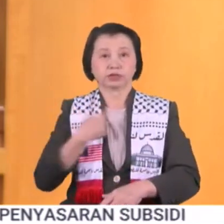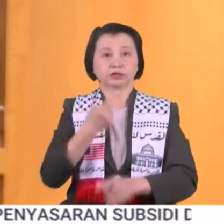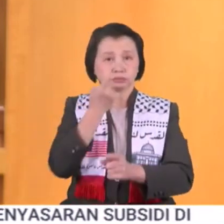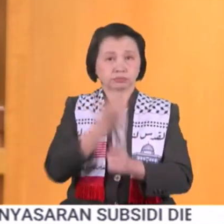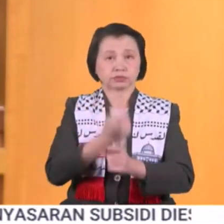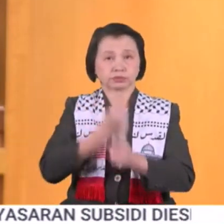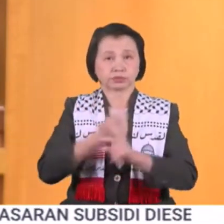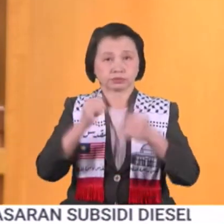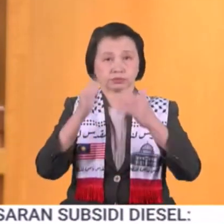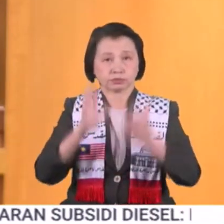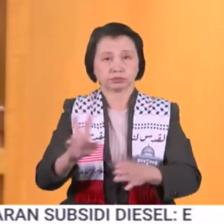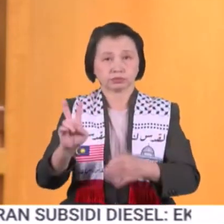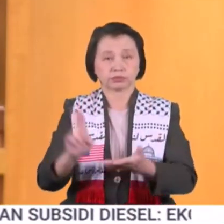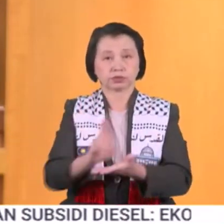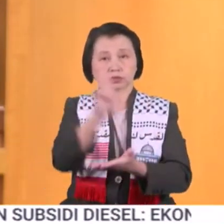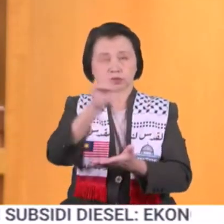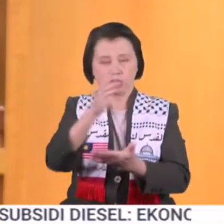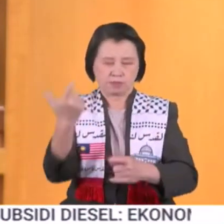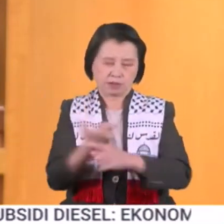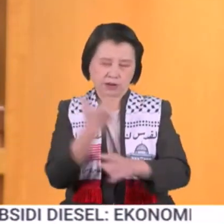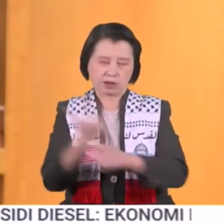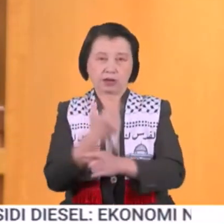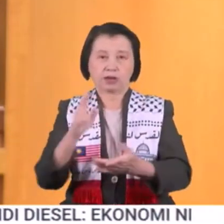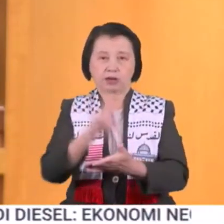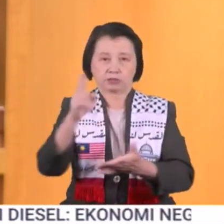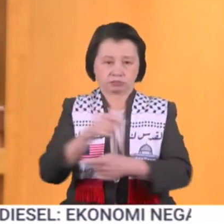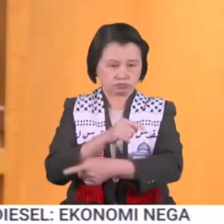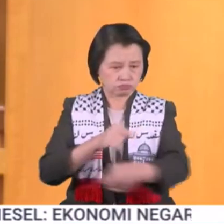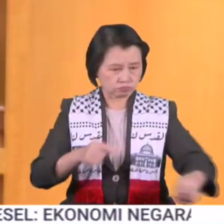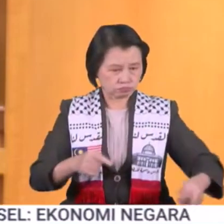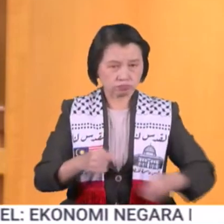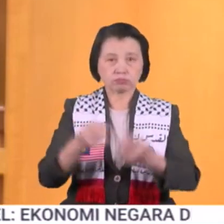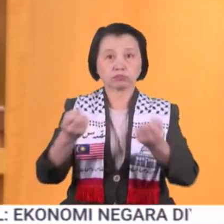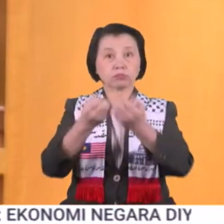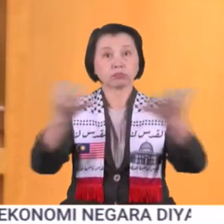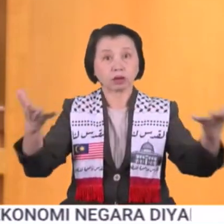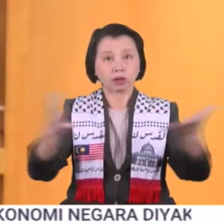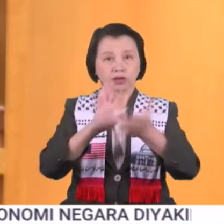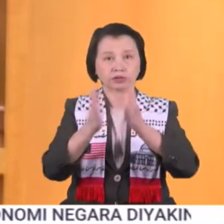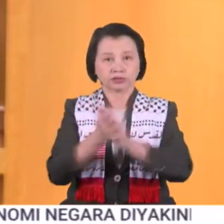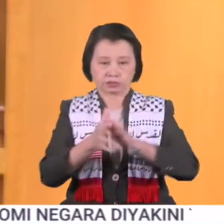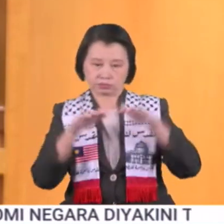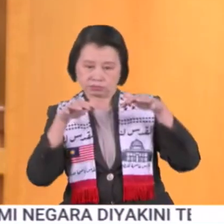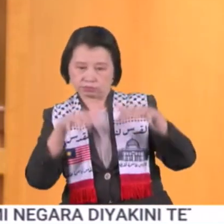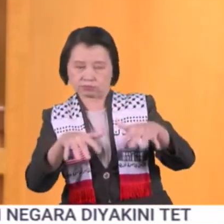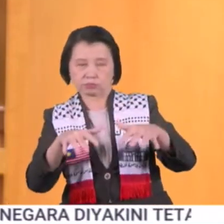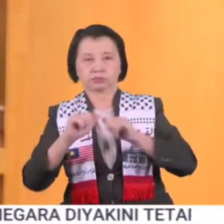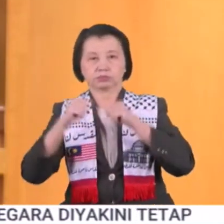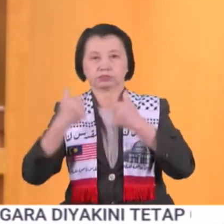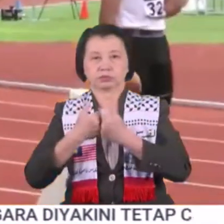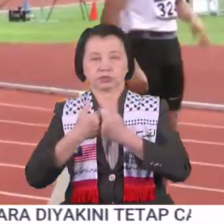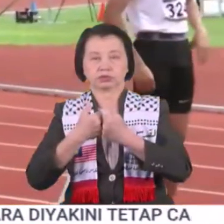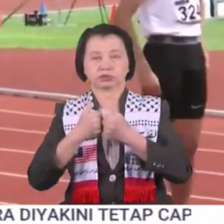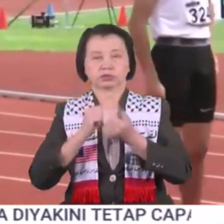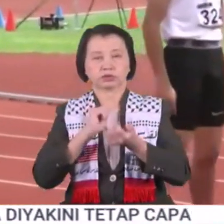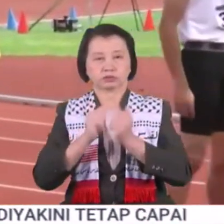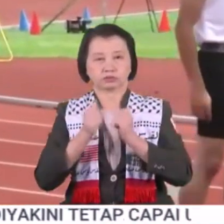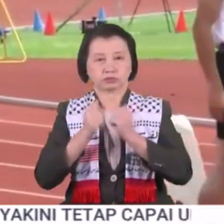atlet universiti yang berlatih juga universiti juga ramai juga yang sekarang ini menjadi perhatian kepada Persatuan Sukan